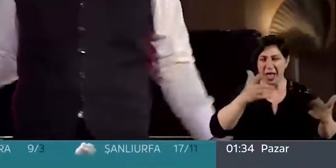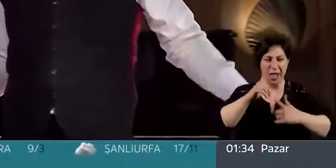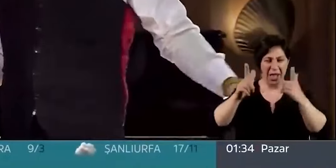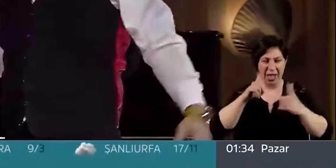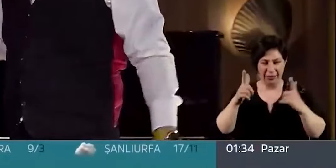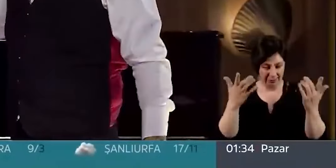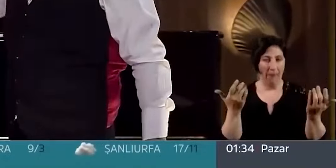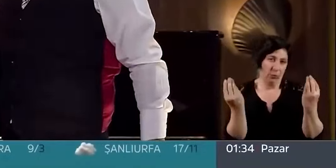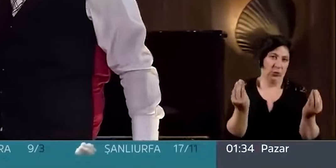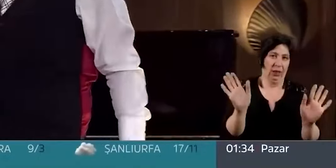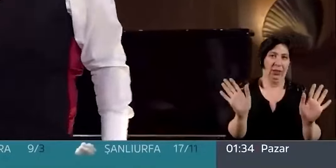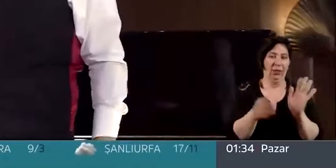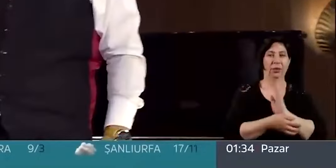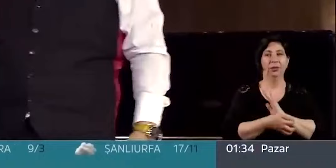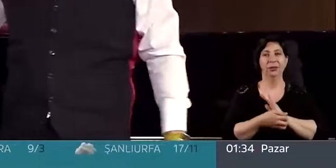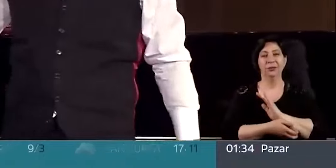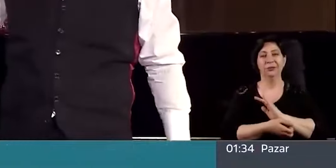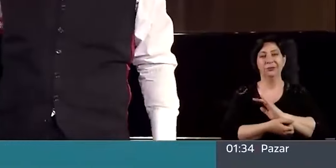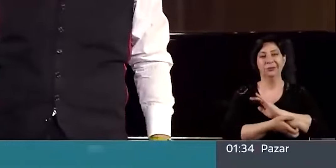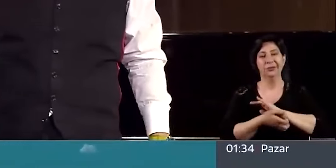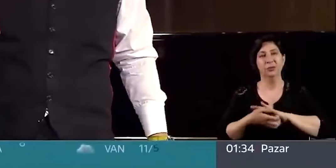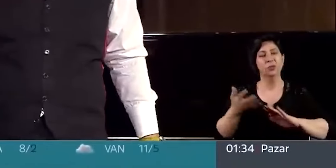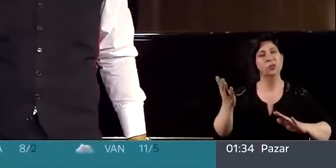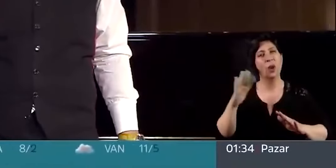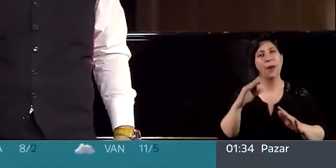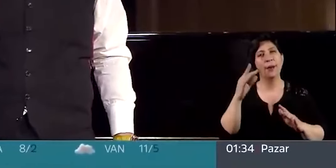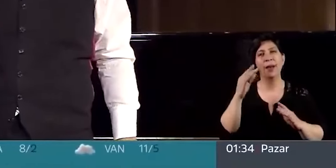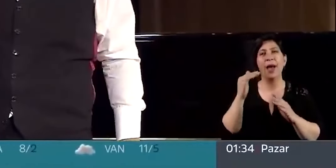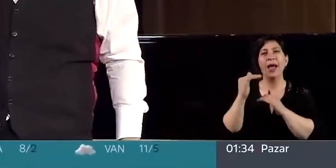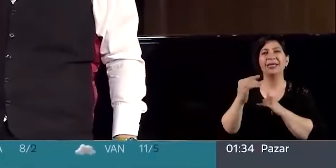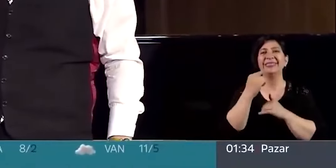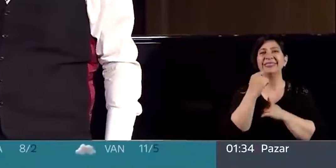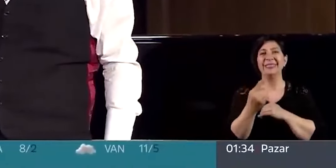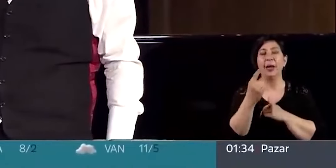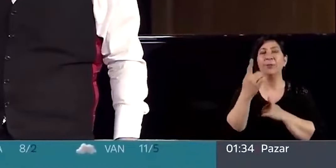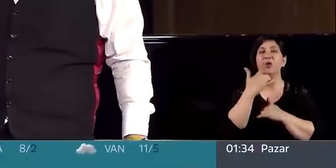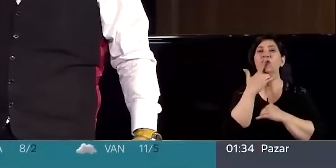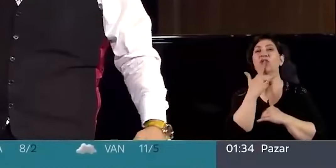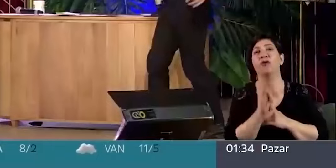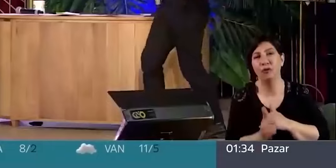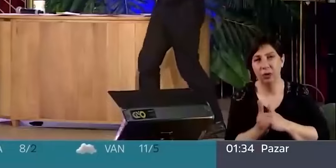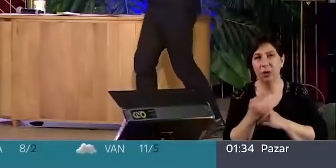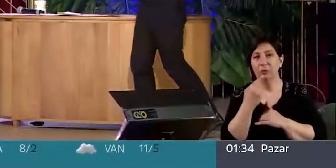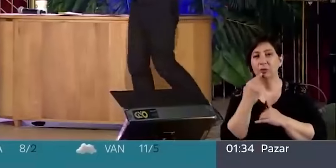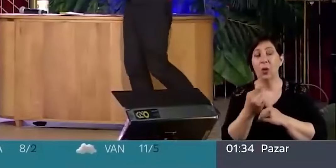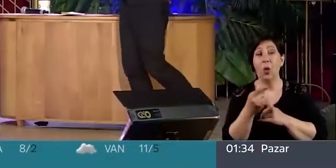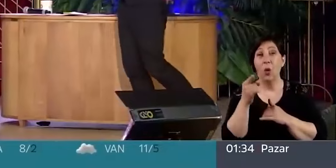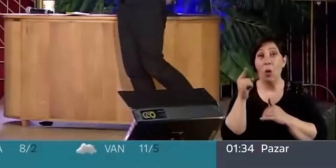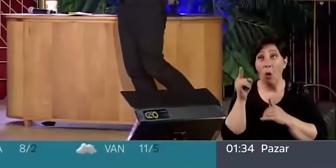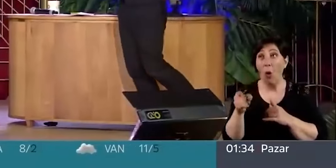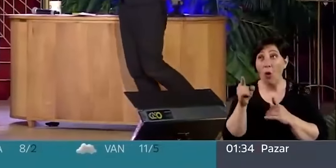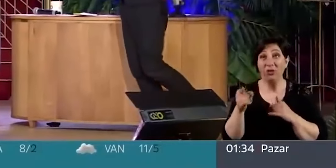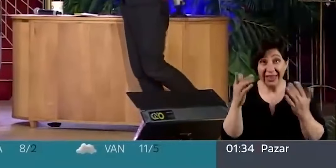neredesin falan diyor. Ondan sonra bir böyle bir hani halk dilinde kullanılan bir küfürlü bir şeye giriyor falan.